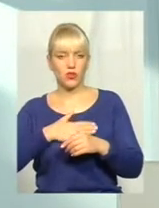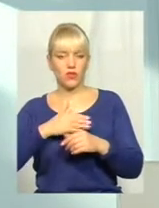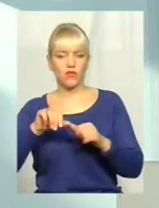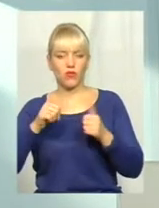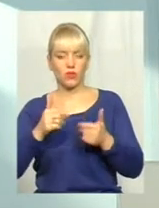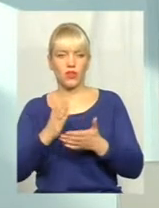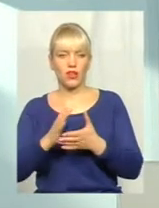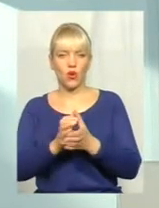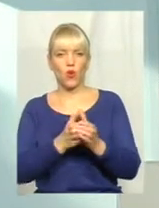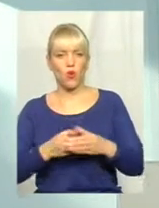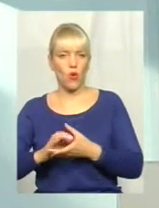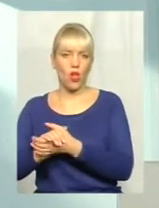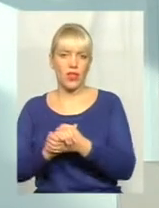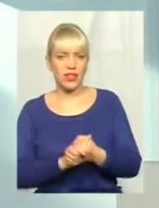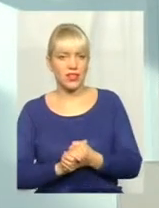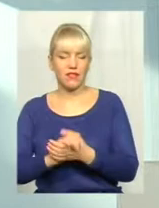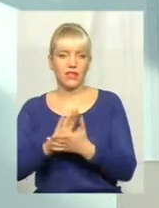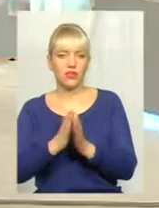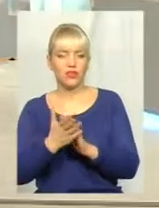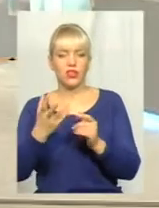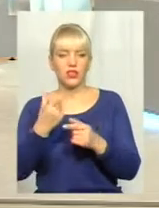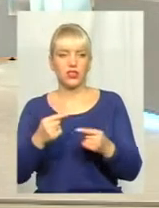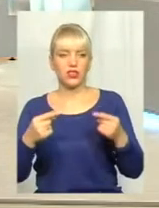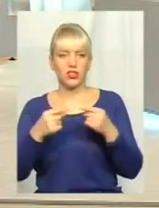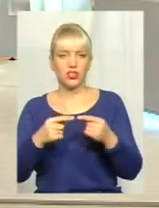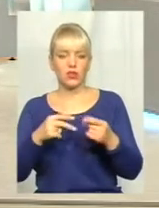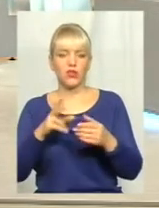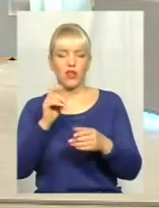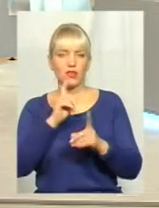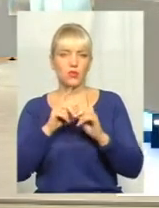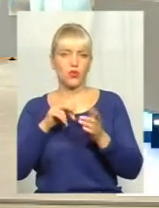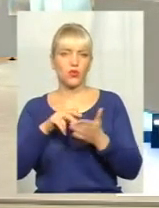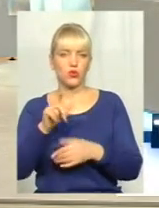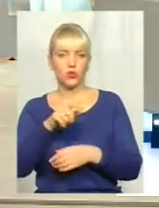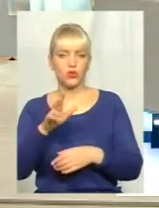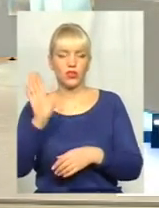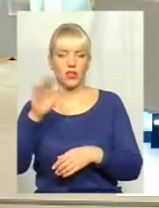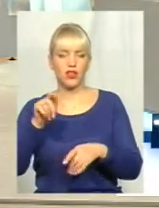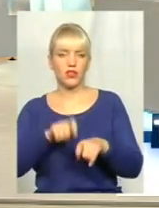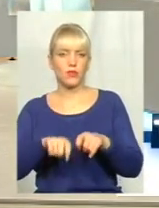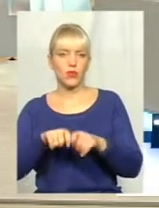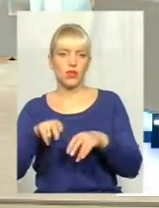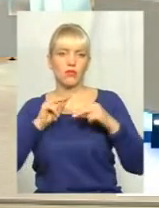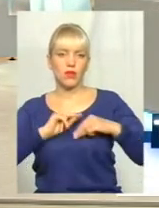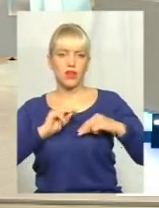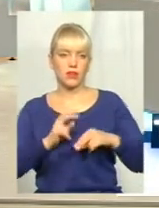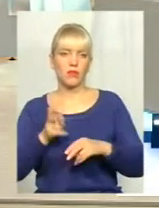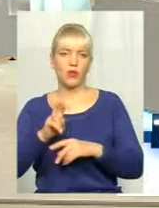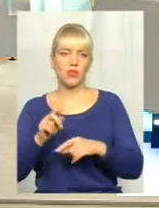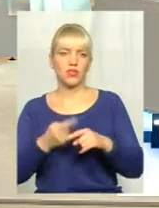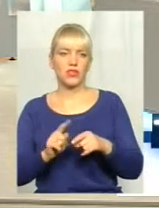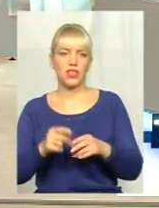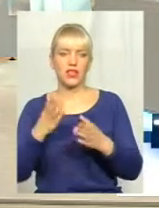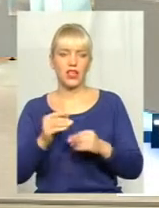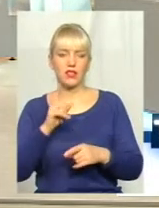колективний договір, де чітко ясно на збор йдуть люди, і хай інспектори з праці приходять в цей день на